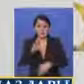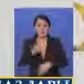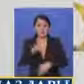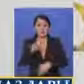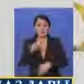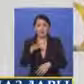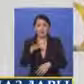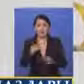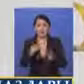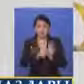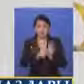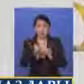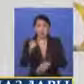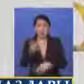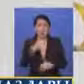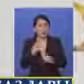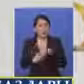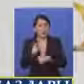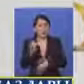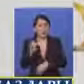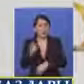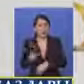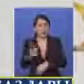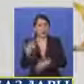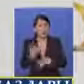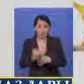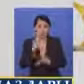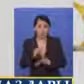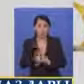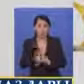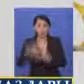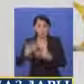600 адамның әрқайсысының үлесі бар. Сондай үлкен сыйлық деп мен түсінемін.